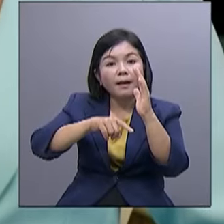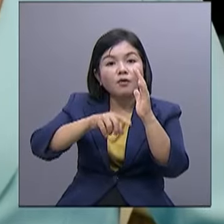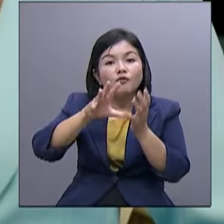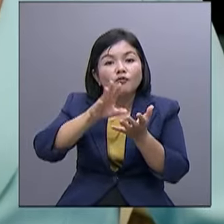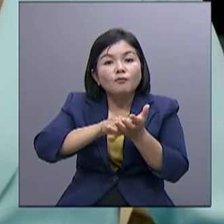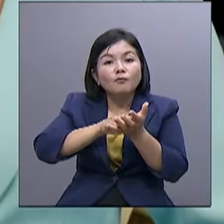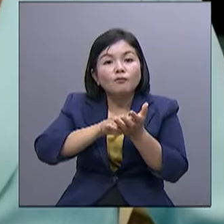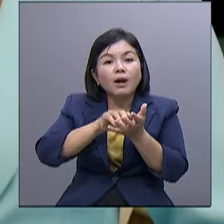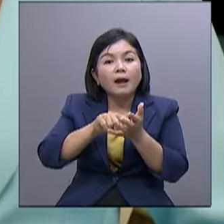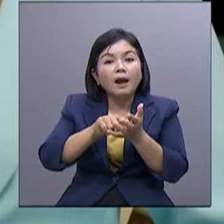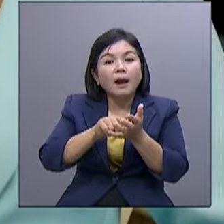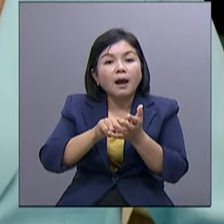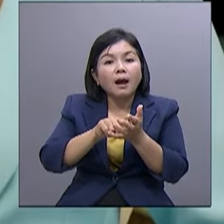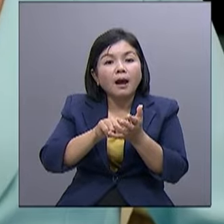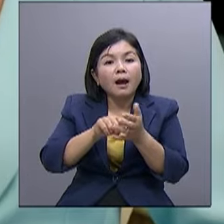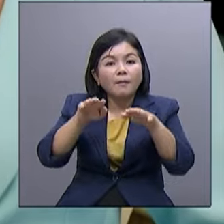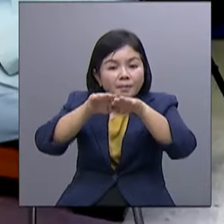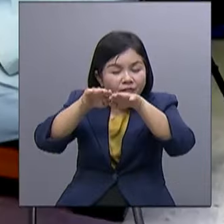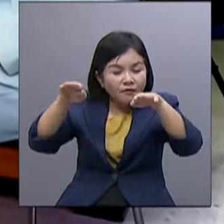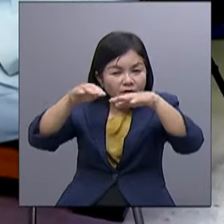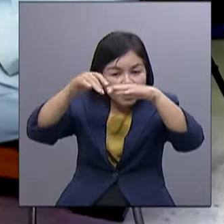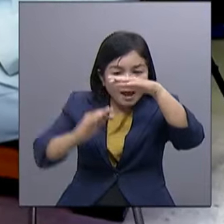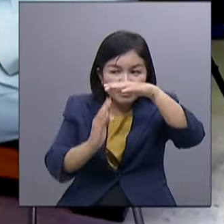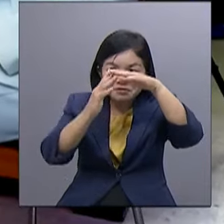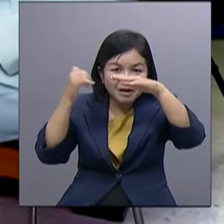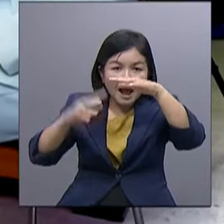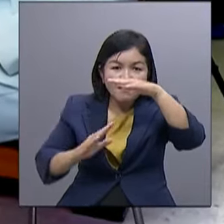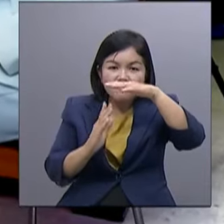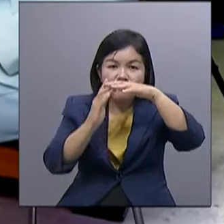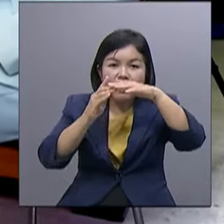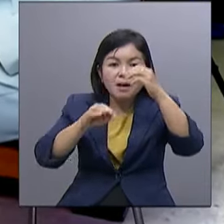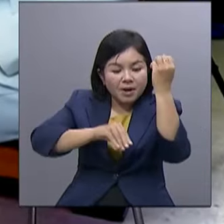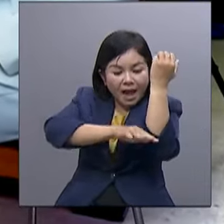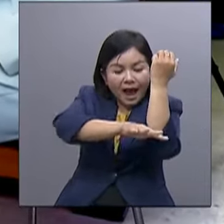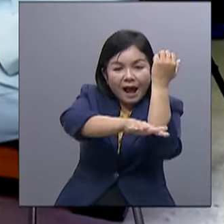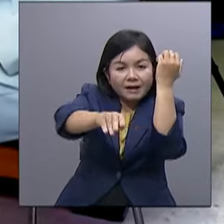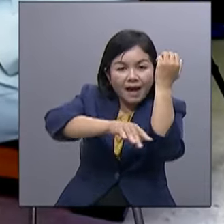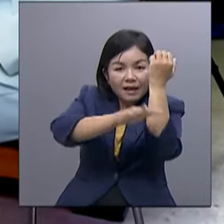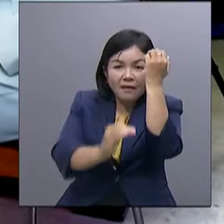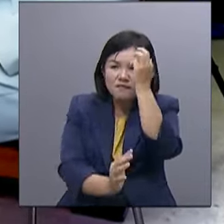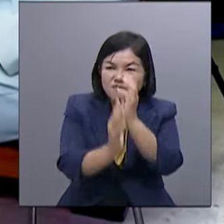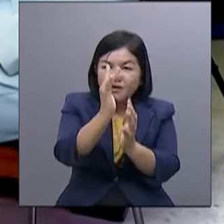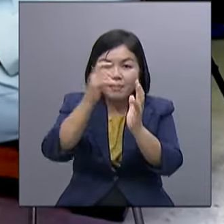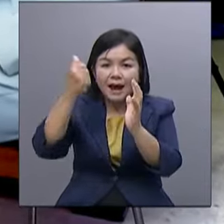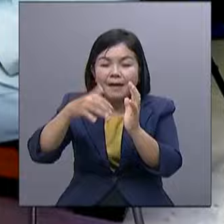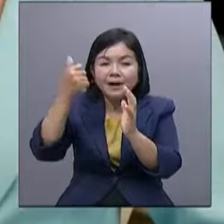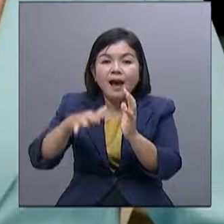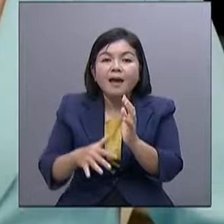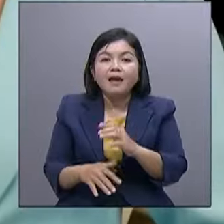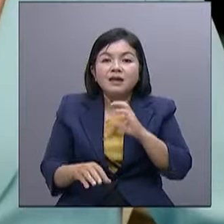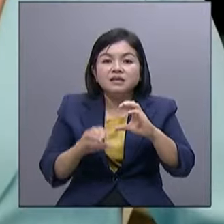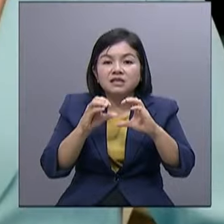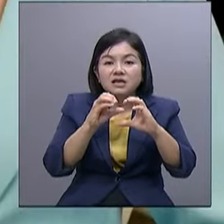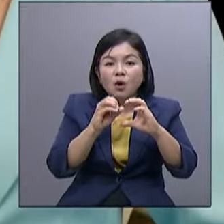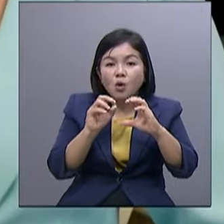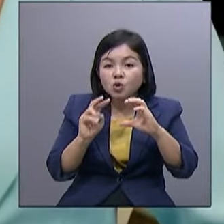เลนเสร็จแล้วก็มันก็จะมีซีลญ้าทะเลก็จะระบบรากก็เหมือนกับปิดค่ะเหมือนกับเอาเข้าไปใน